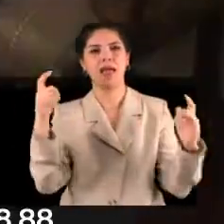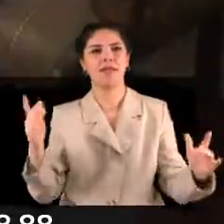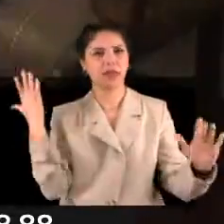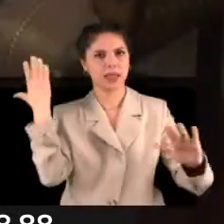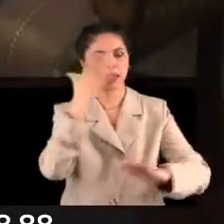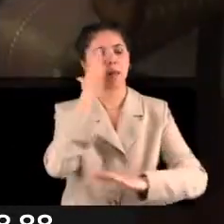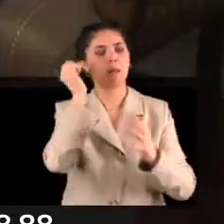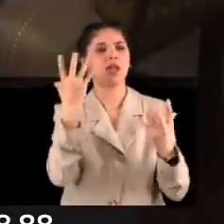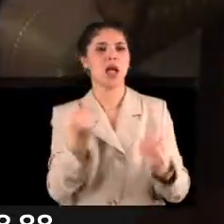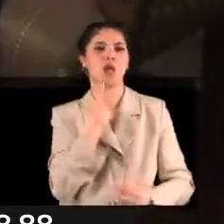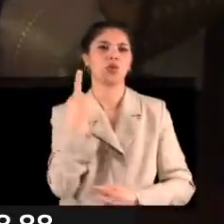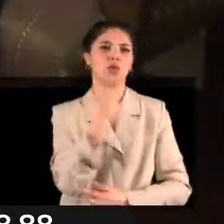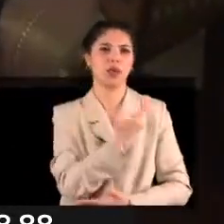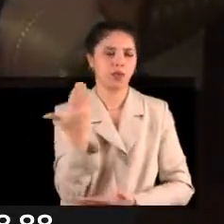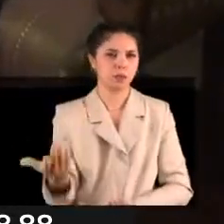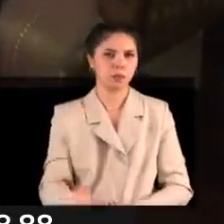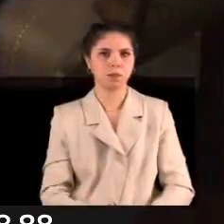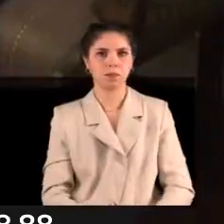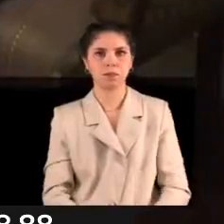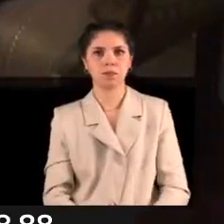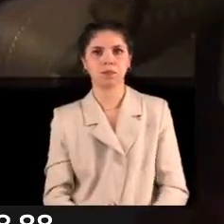gitti, taziye ziyaretinde bulundu.